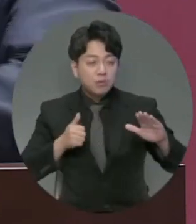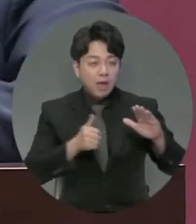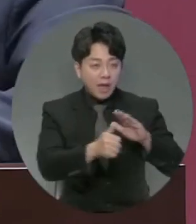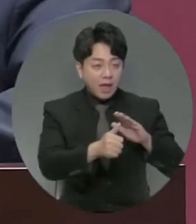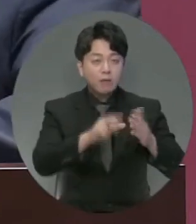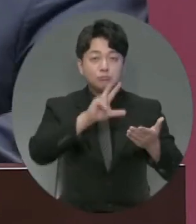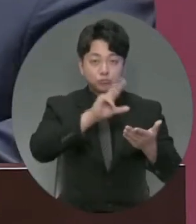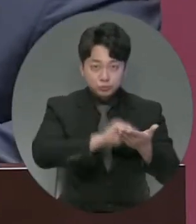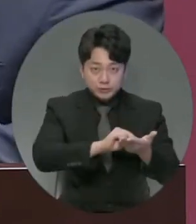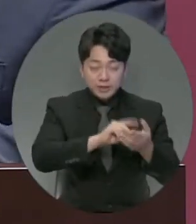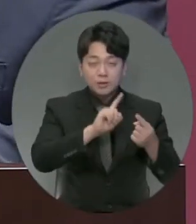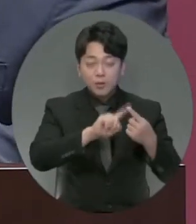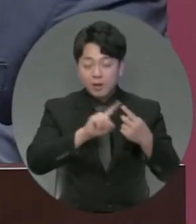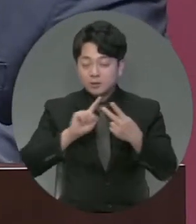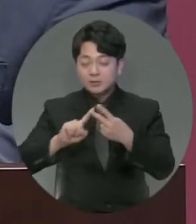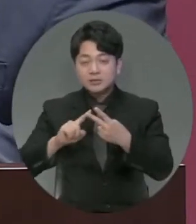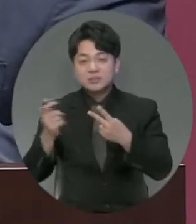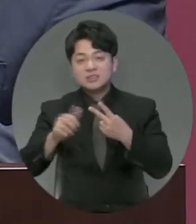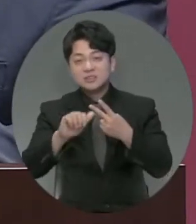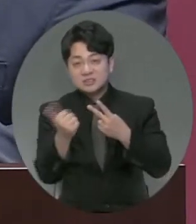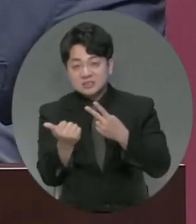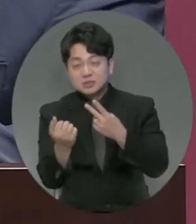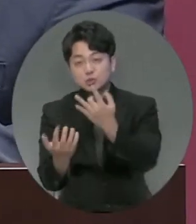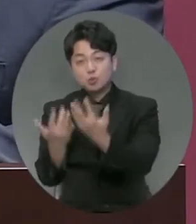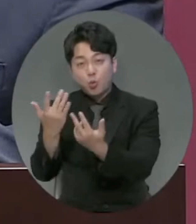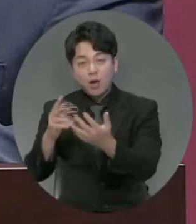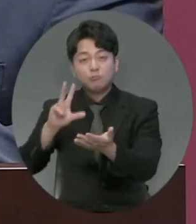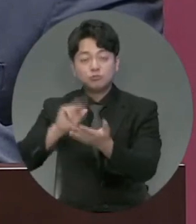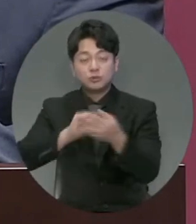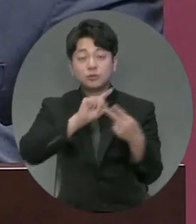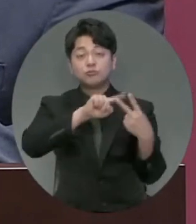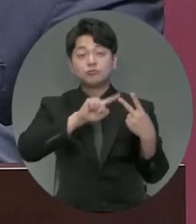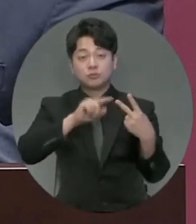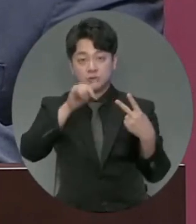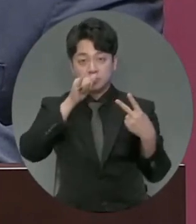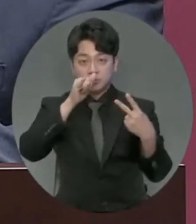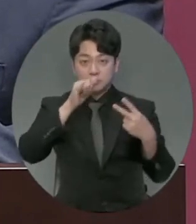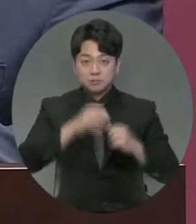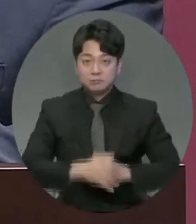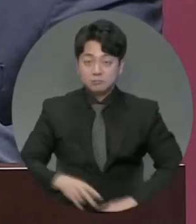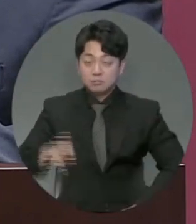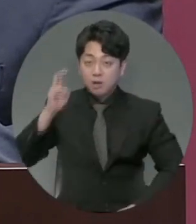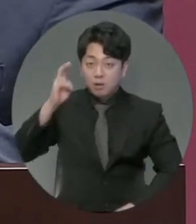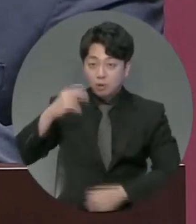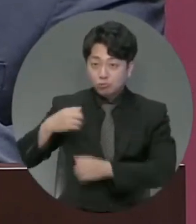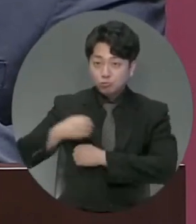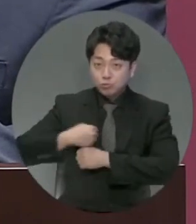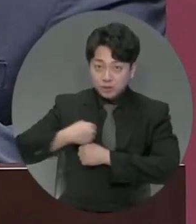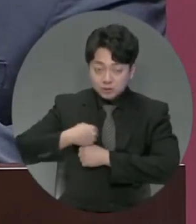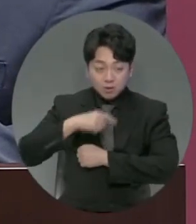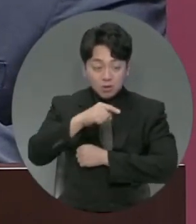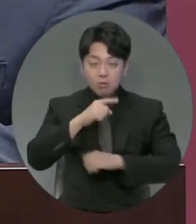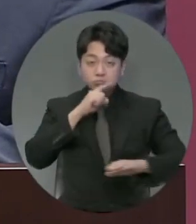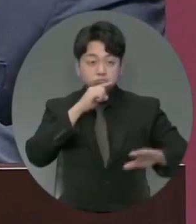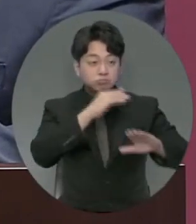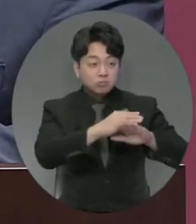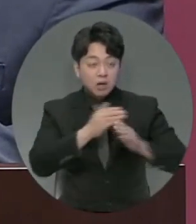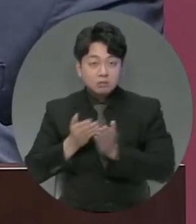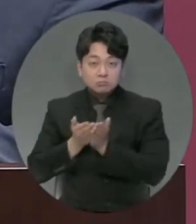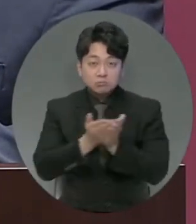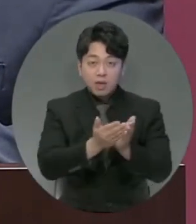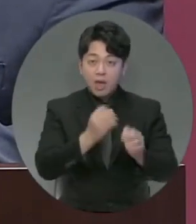월북 추적된다고 돼 있고 현재 합참면도 월북 추정이 맞다라고 현재 했고 아닙니다. 현재